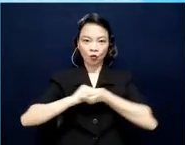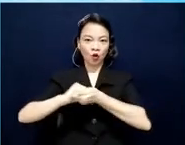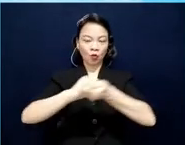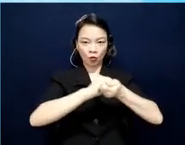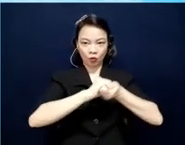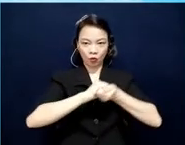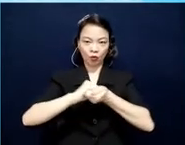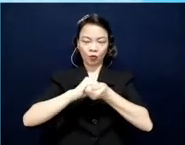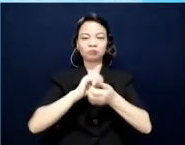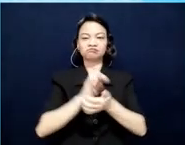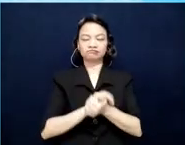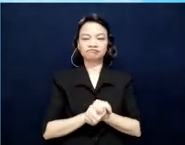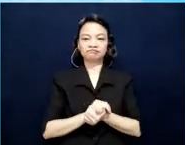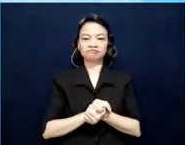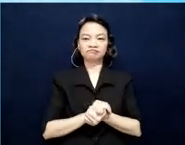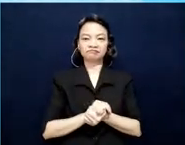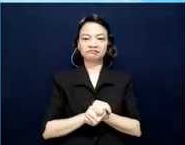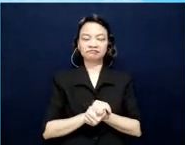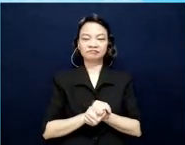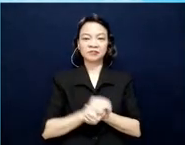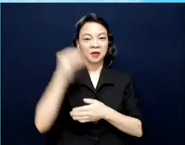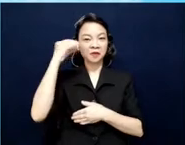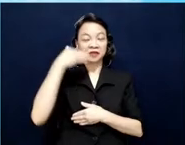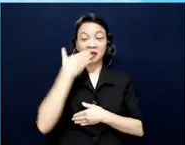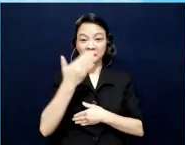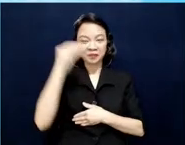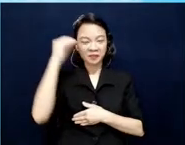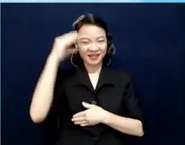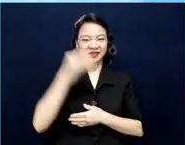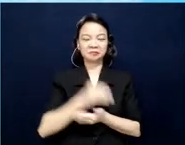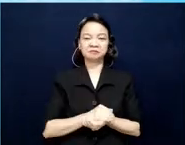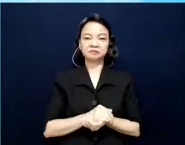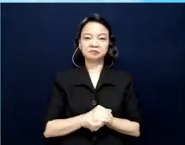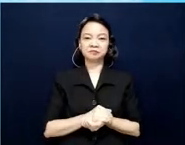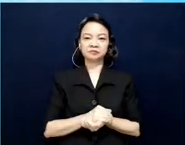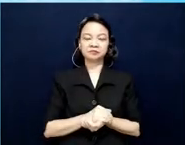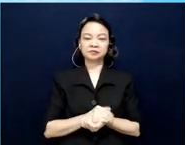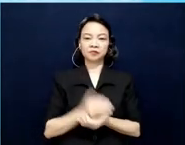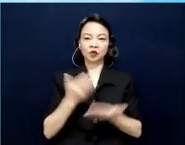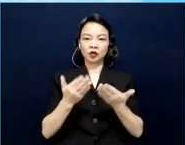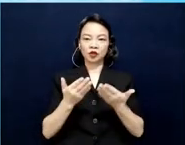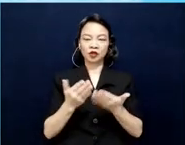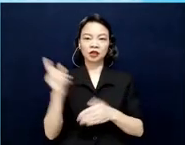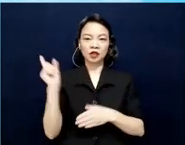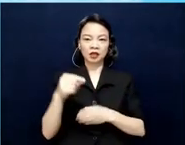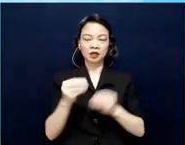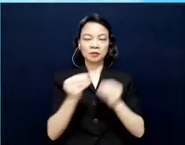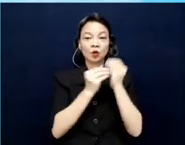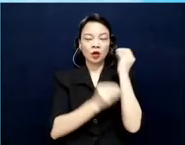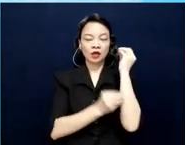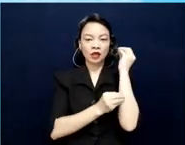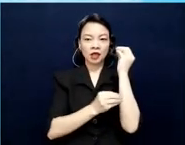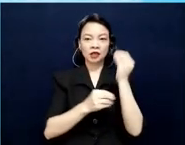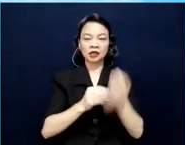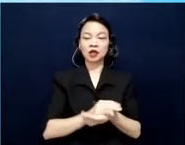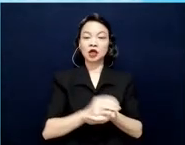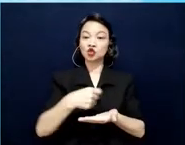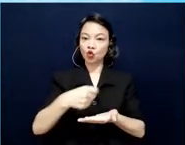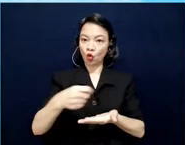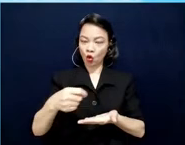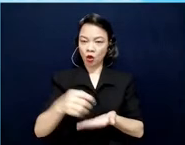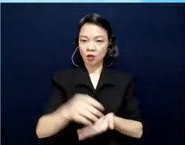berkoordinasi. Selamat pagi. Juga mungkin kalau ada dari perwakilan sekolah ya. Selamat pagi Bapak dan